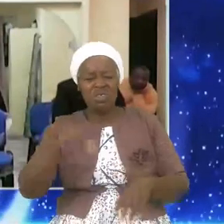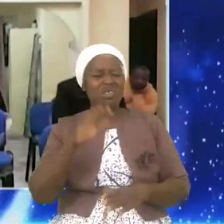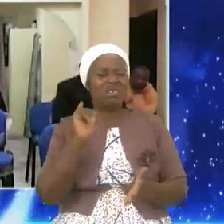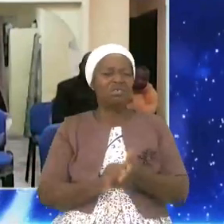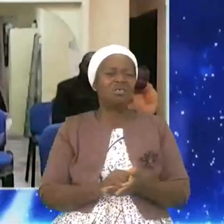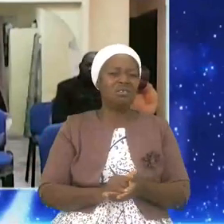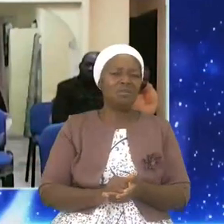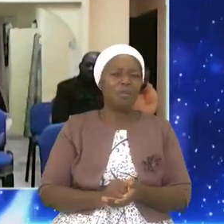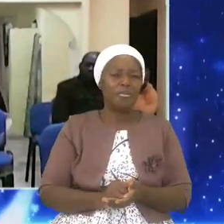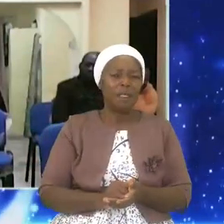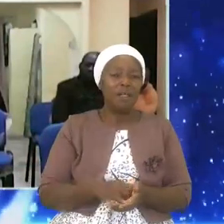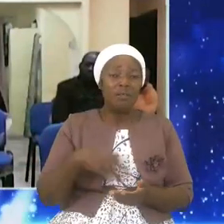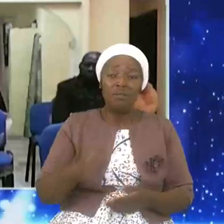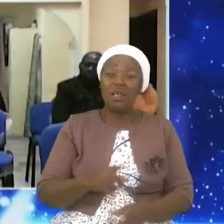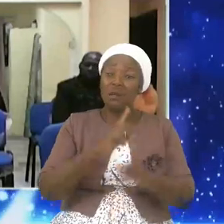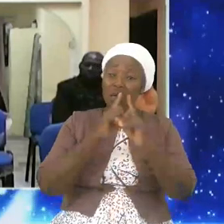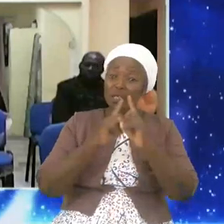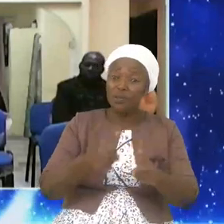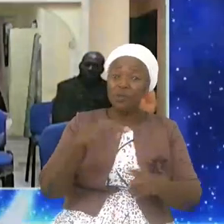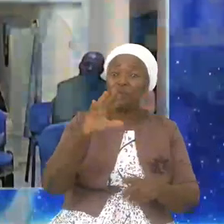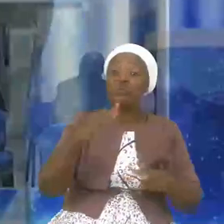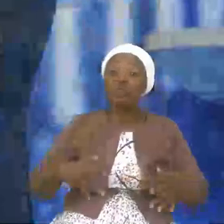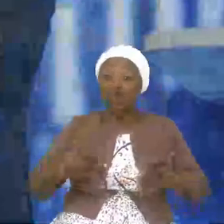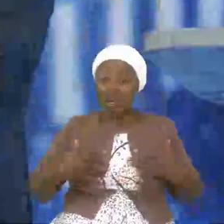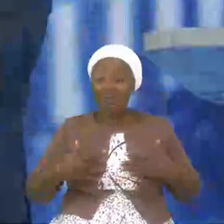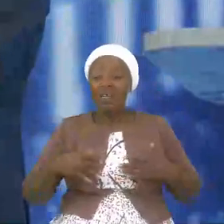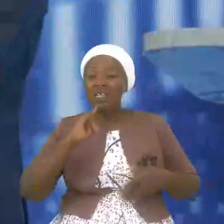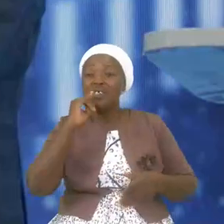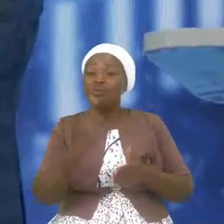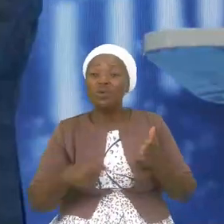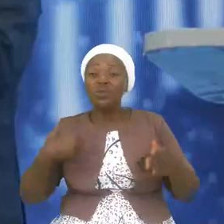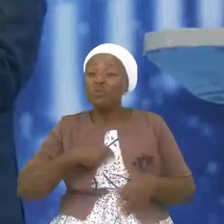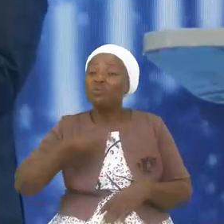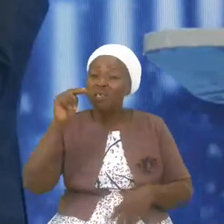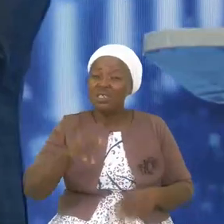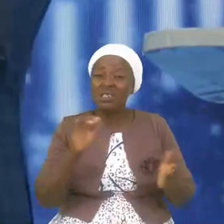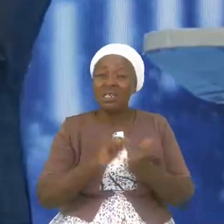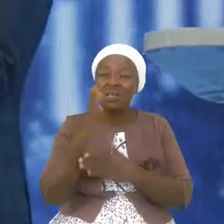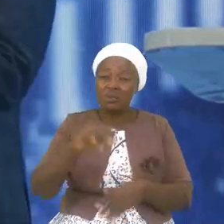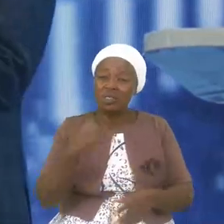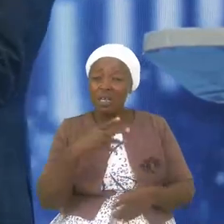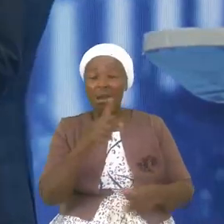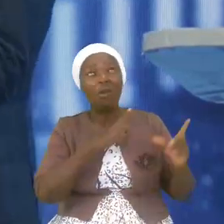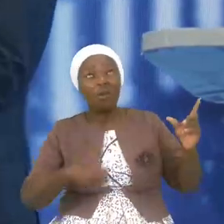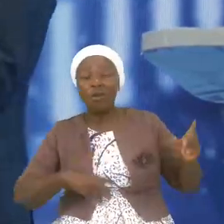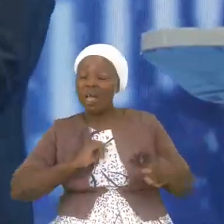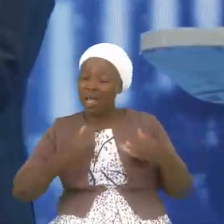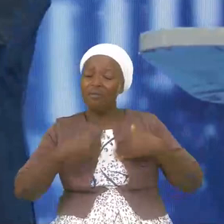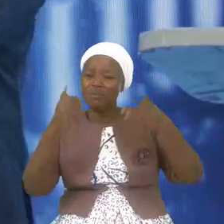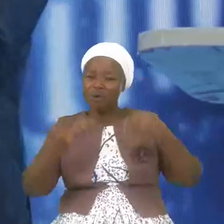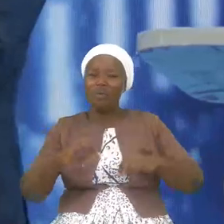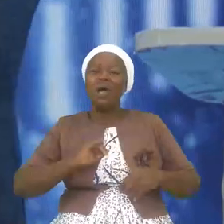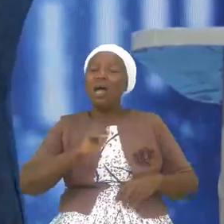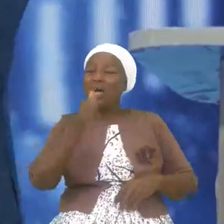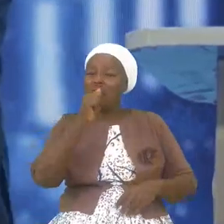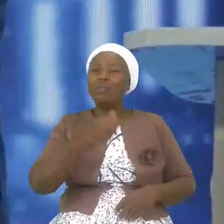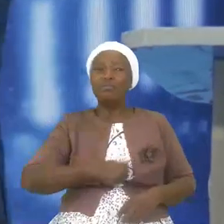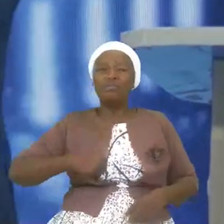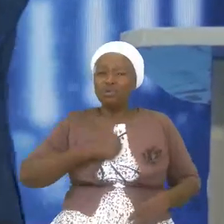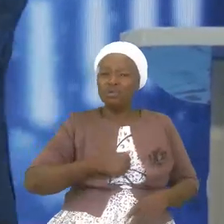pas besoin. La réponse de ta vie, c'est ce dont tu as besoin. Et dis, Seigneur, je viens. Je